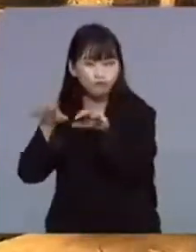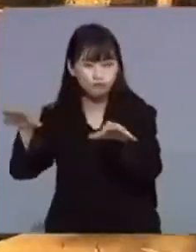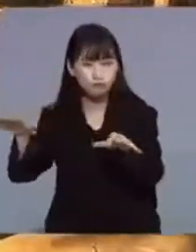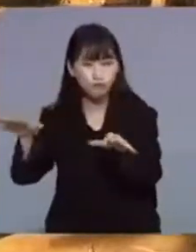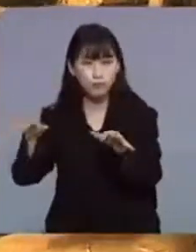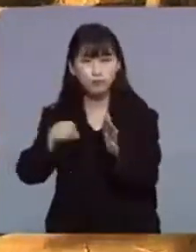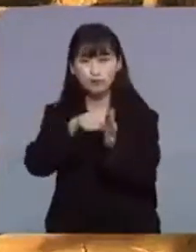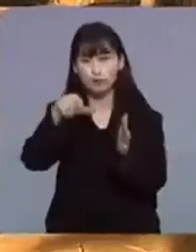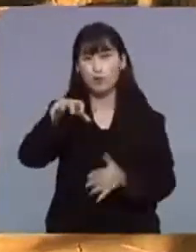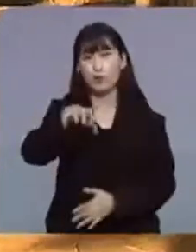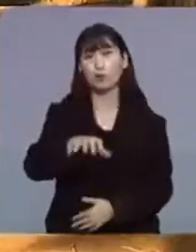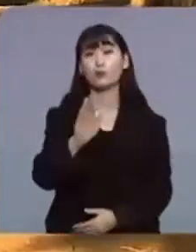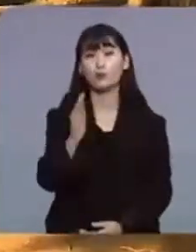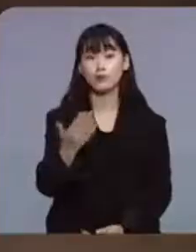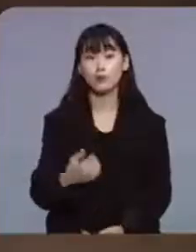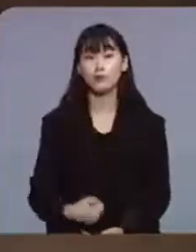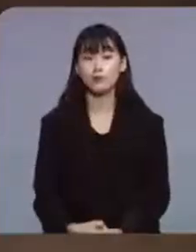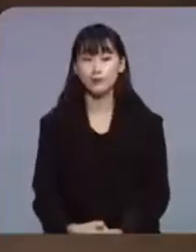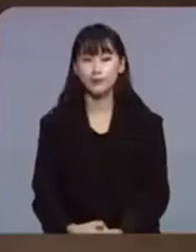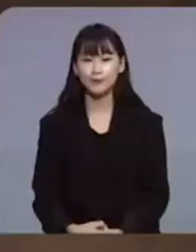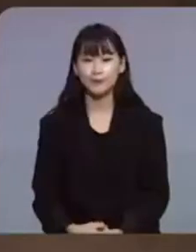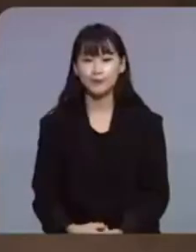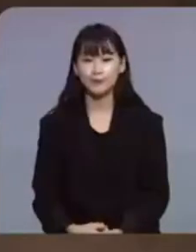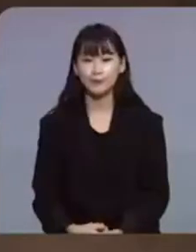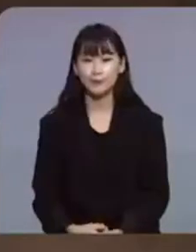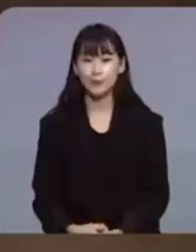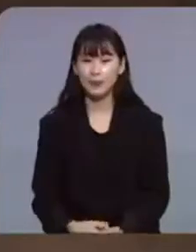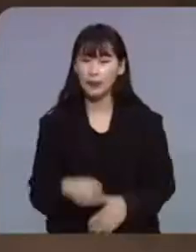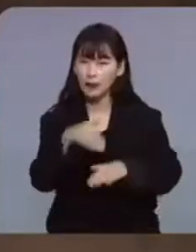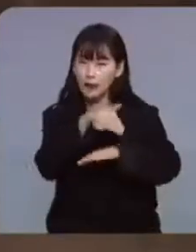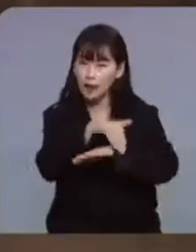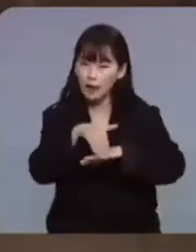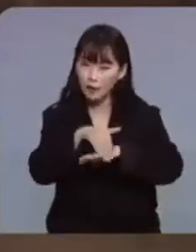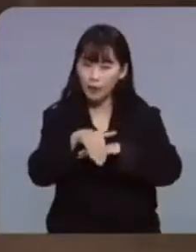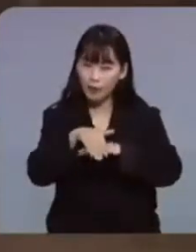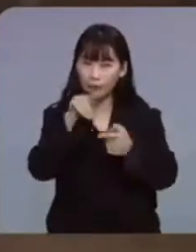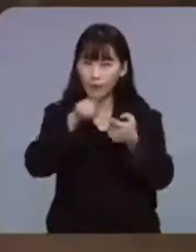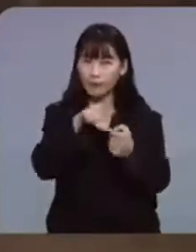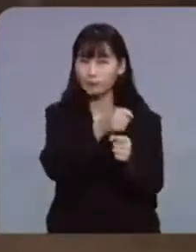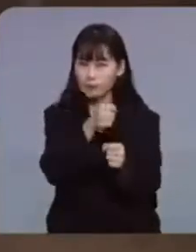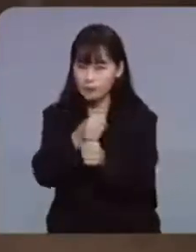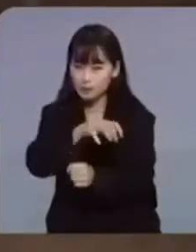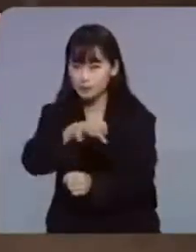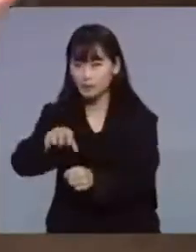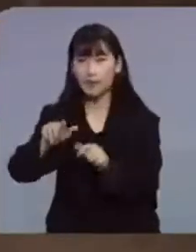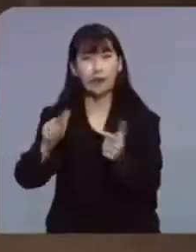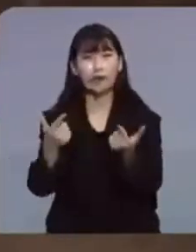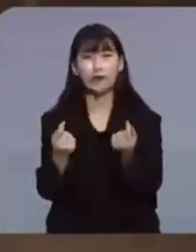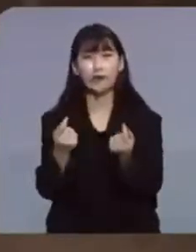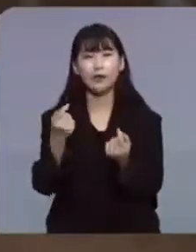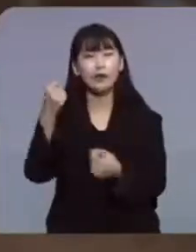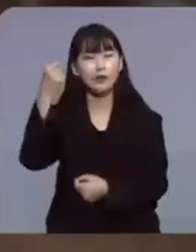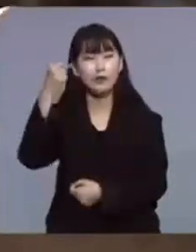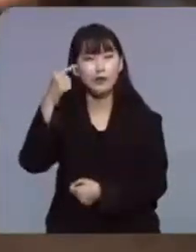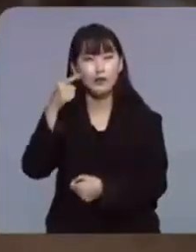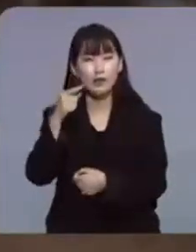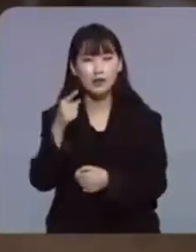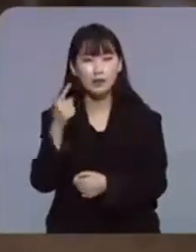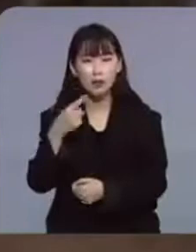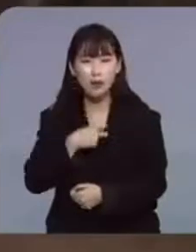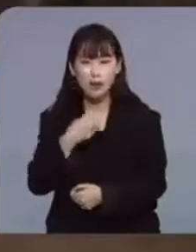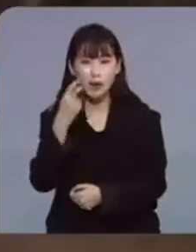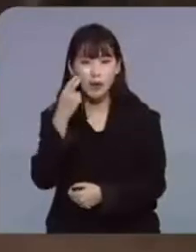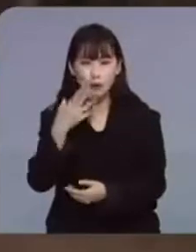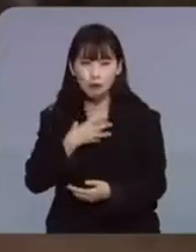됐습니다. 계획된 수목원 같진 않아요. 인위적인 손이 좀 가지 않은 그냥